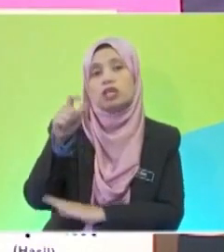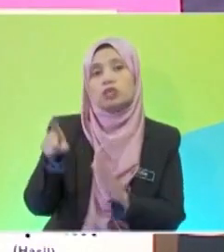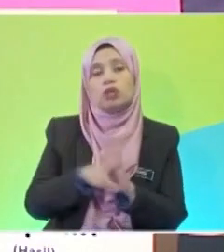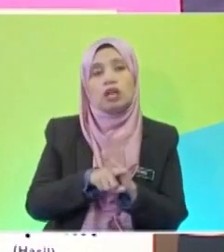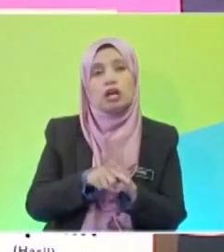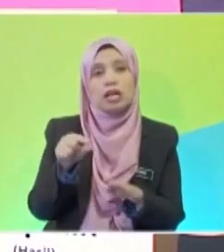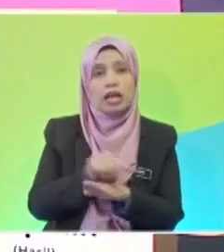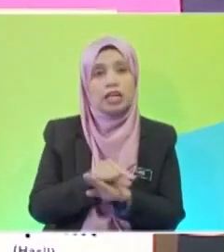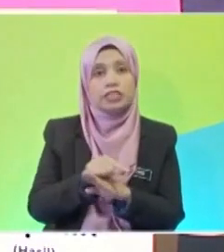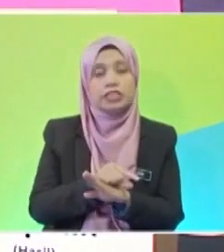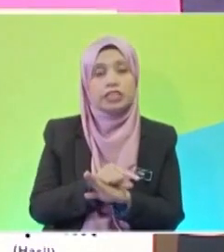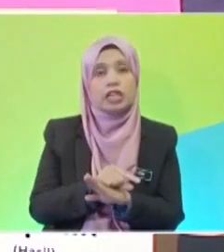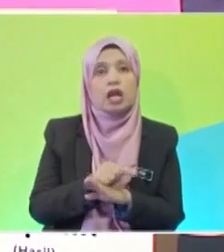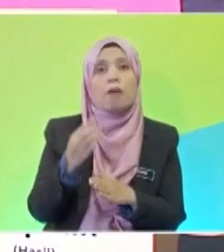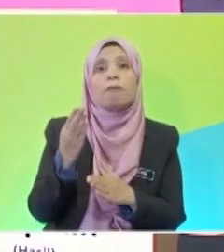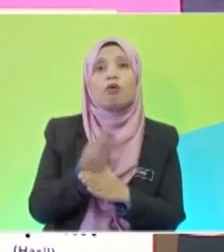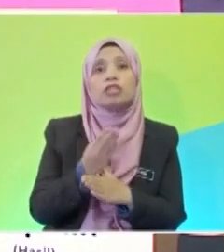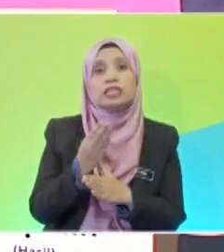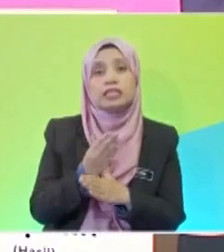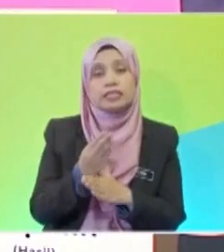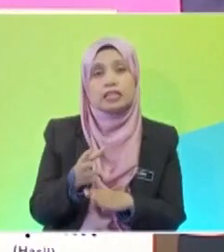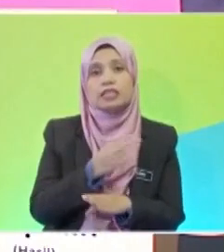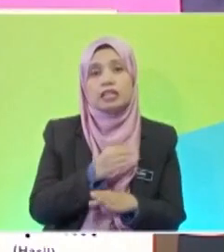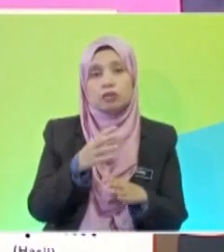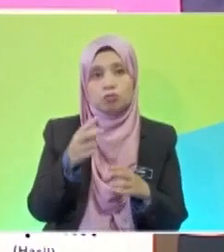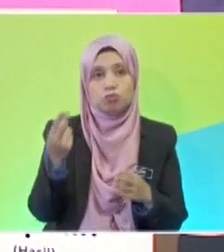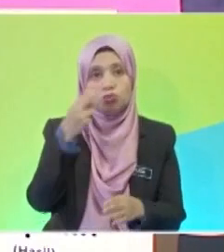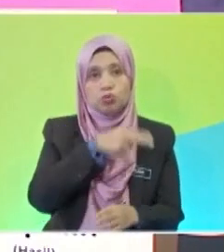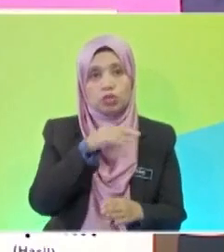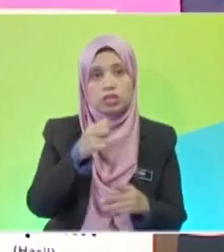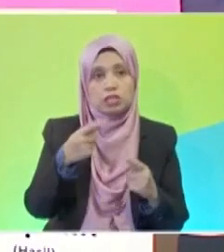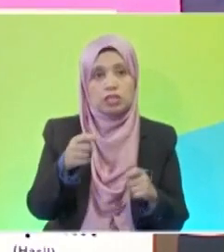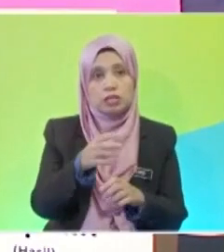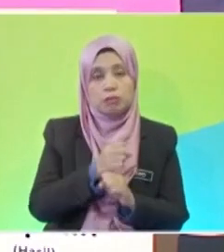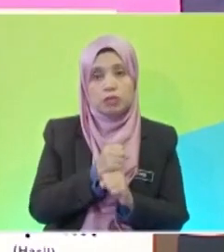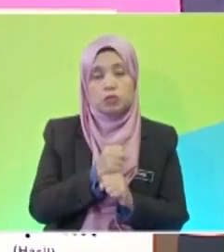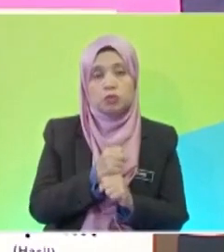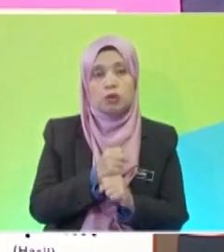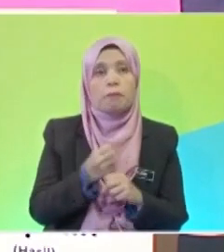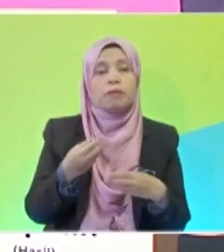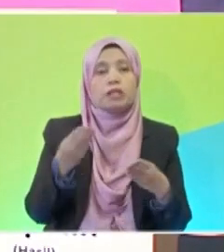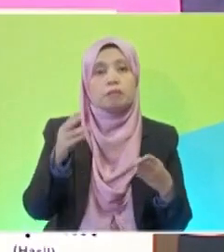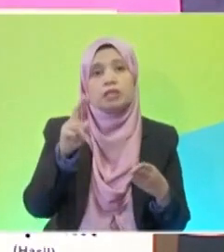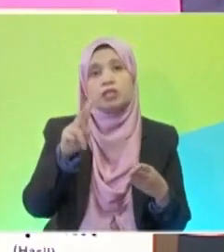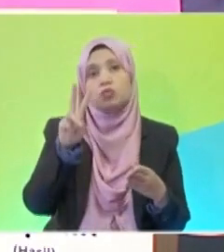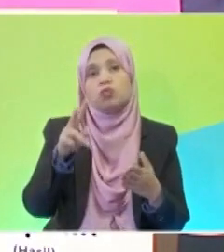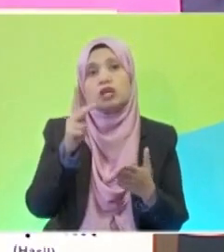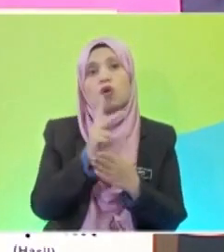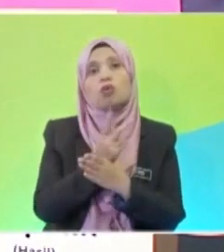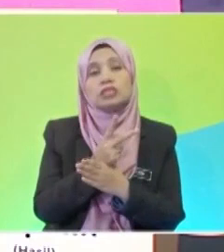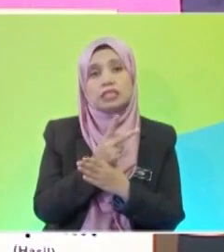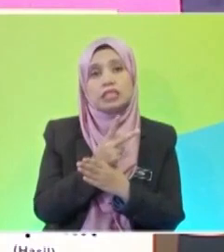bonus. Kemudian hasil itu, untung yang telah awak dapat tu, kita akan agihkan kepada dua perkongsi. Bila sebut perkongsian, dia